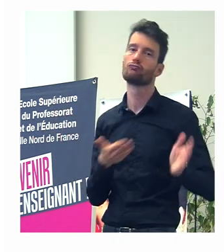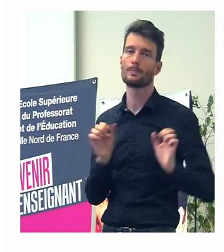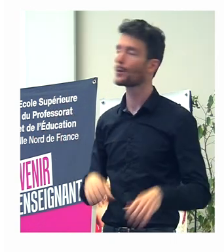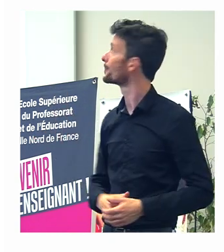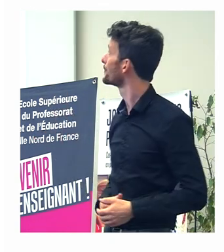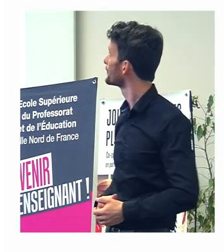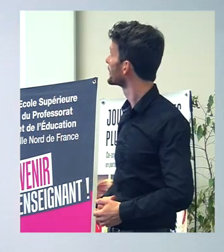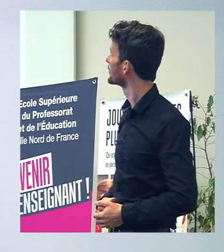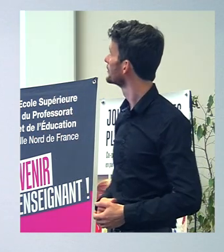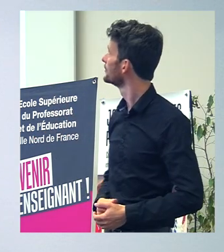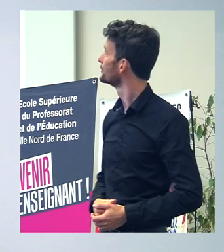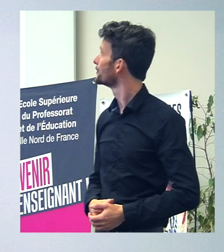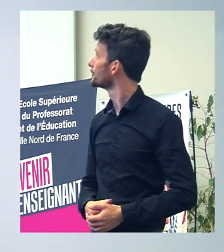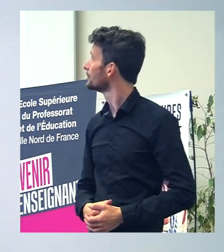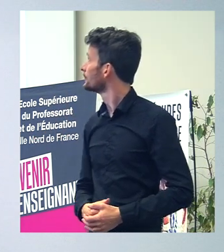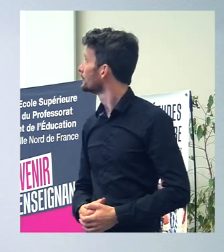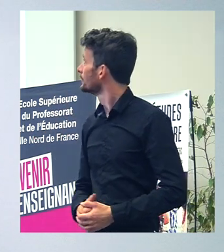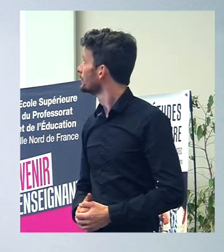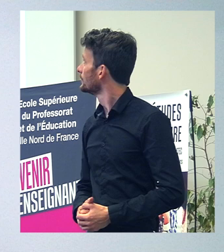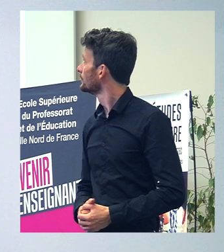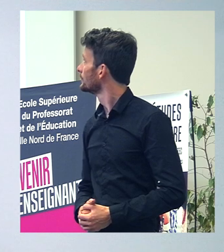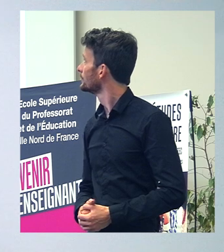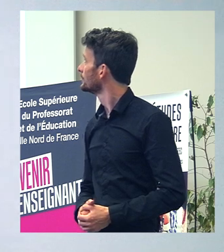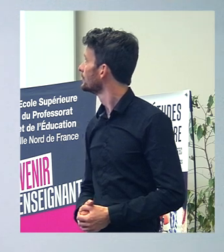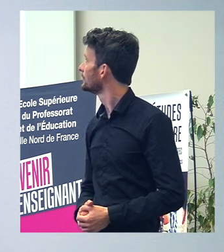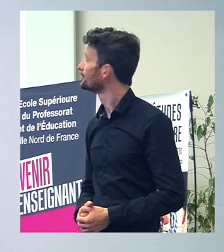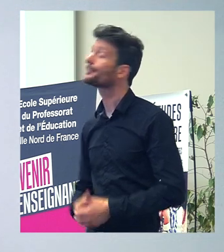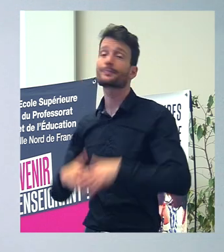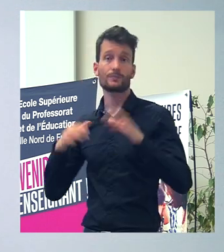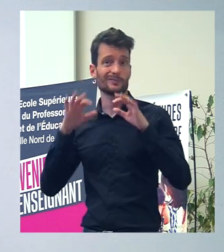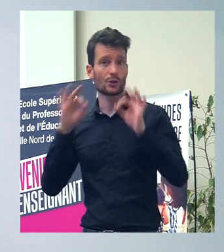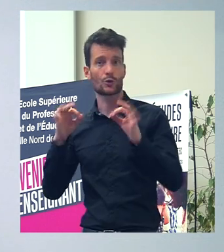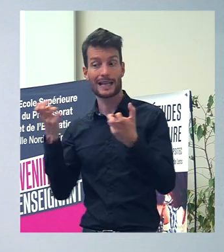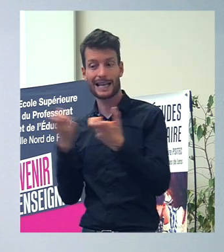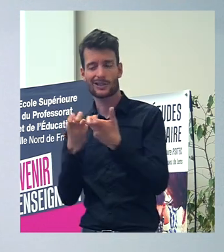Donc, je voulais justement vous donner un exemple